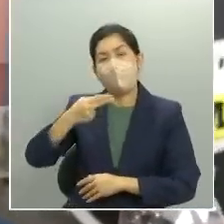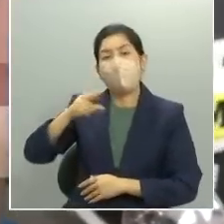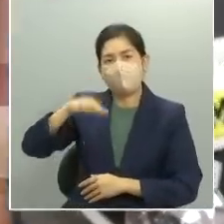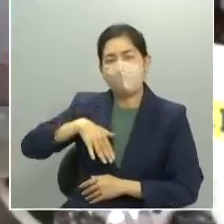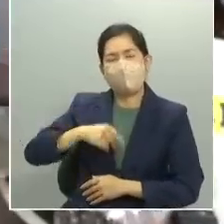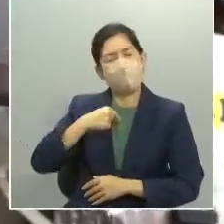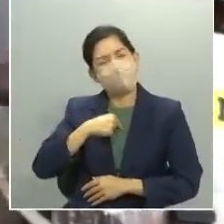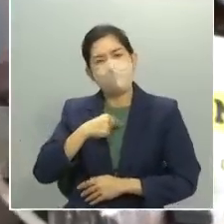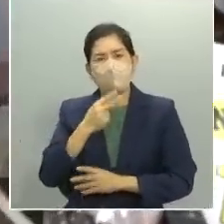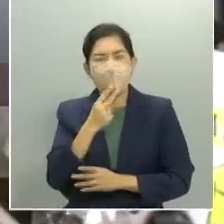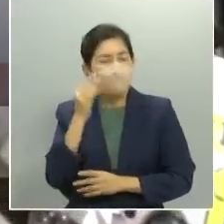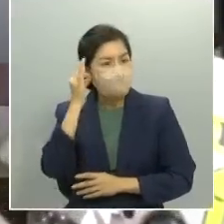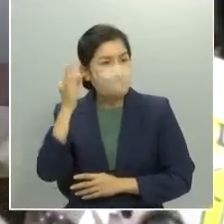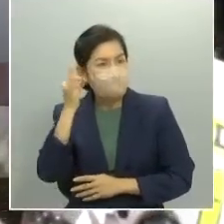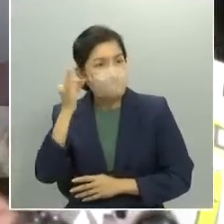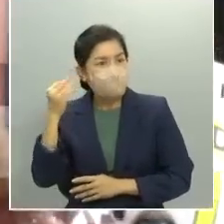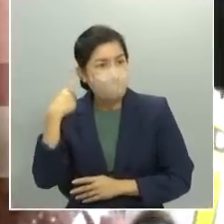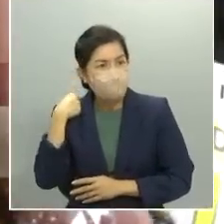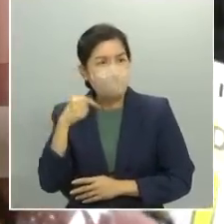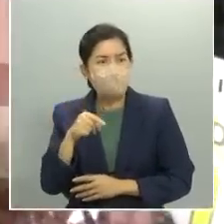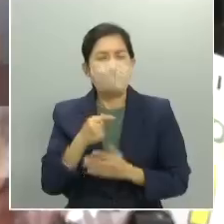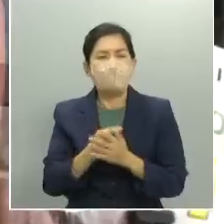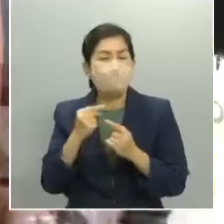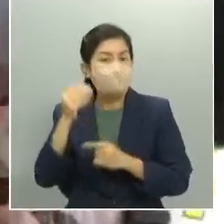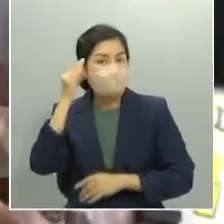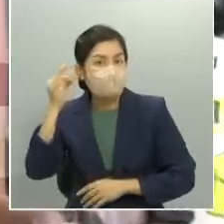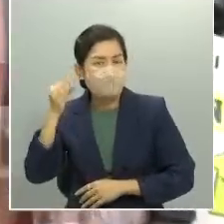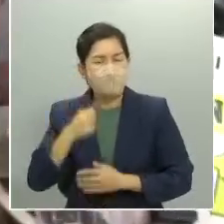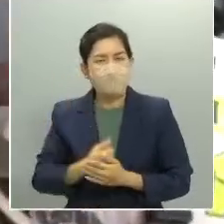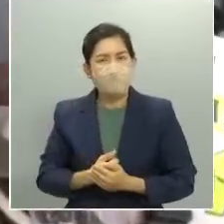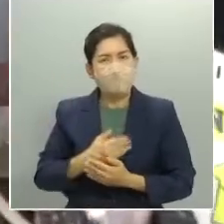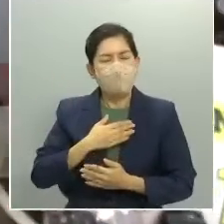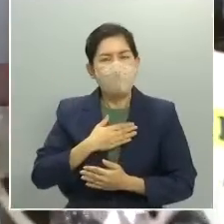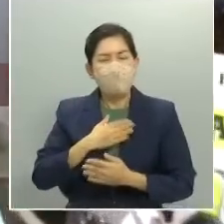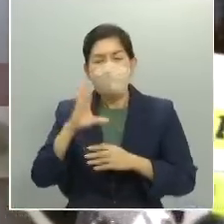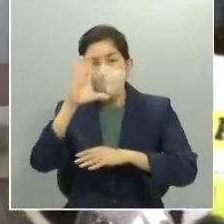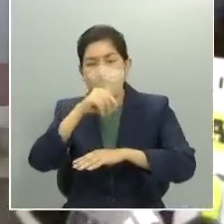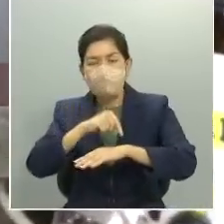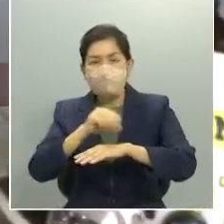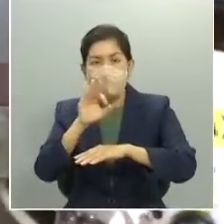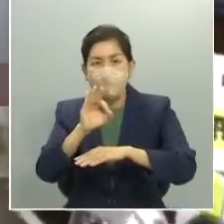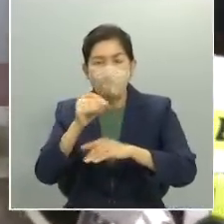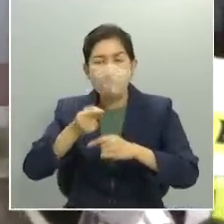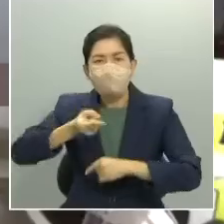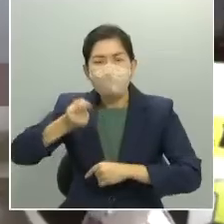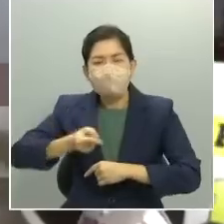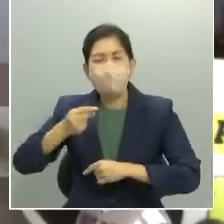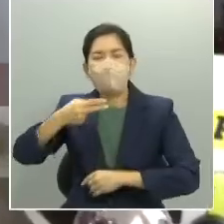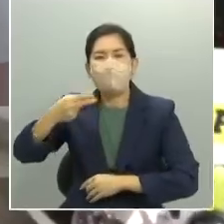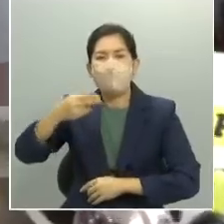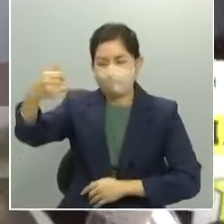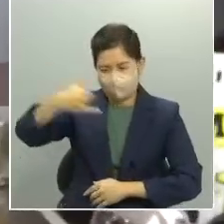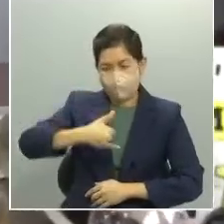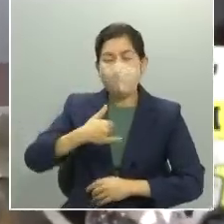กักกุ๊กกักยายได้บอกว่าน้องกักมาแล้วเหรออย่างนี้มันเคยมา3 ทุ่มประมาณ ประมาณบางทีก็สี่ทุ่มถ้านานน